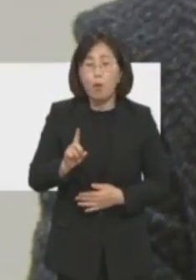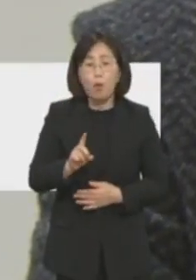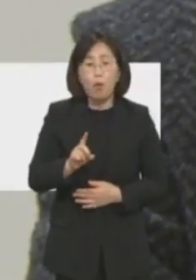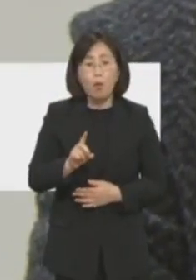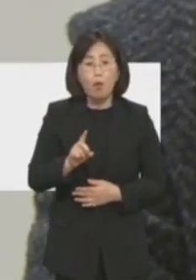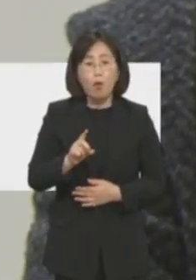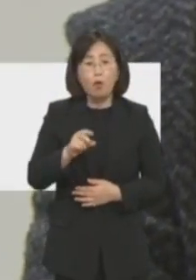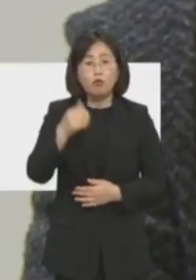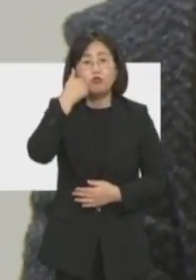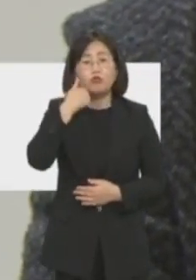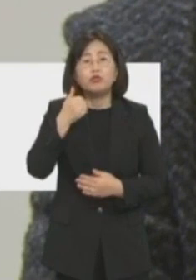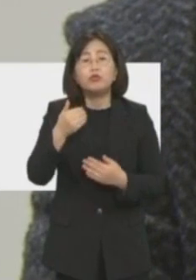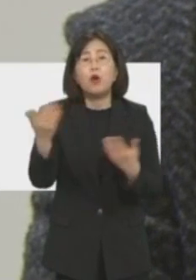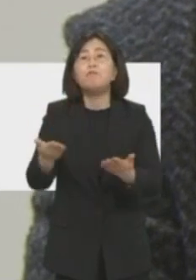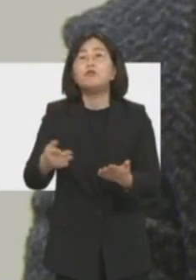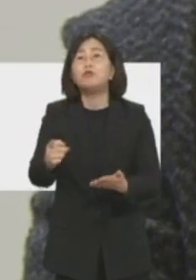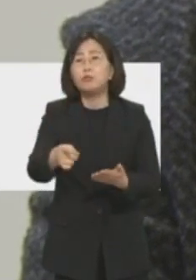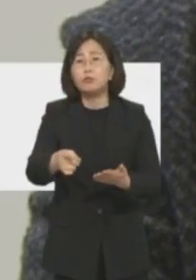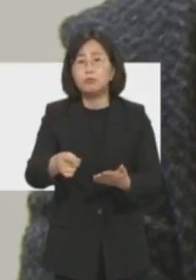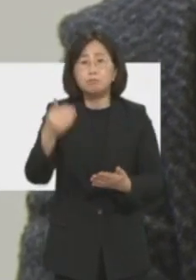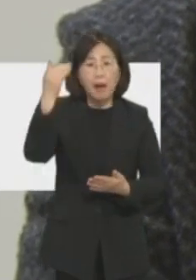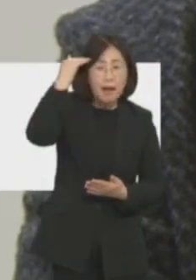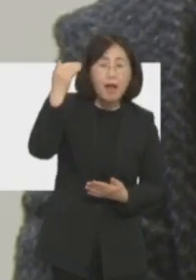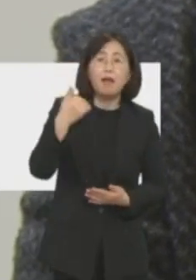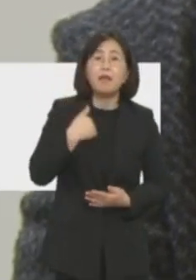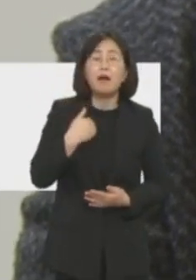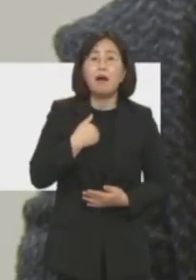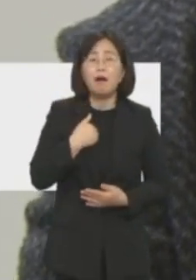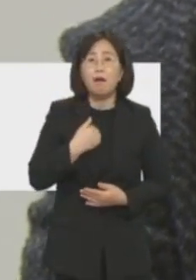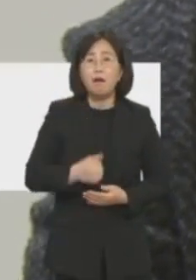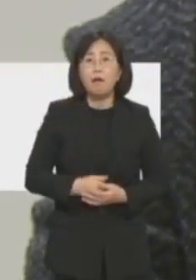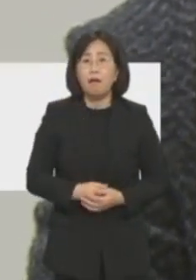누구에 대한 업무방해인지, 제가 어떻게